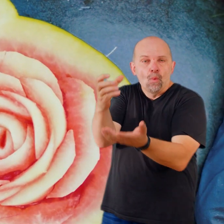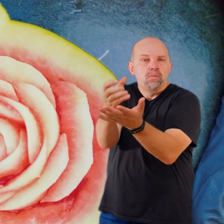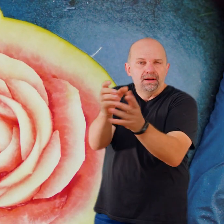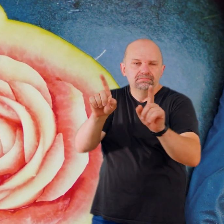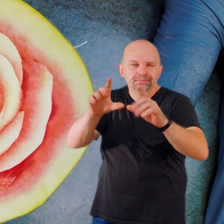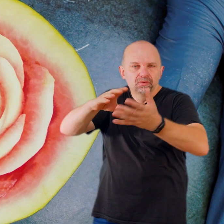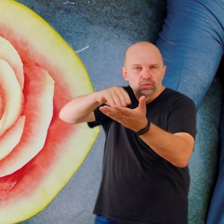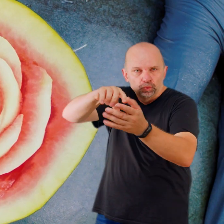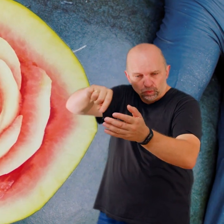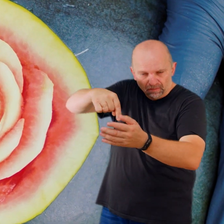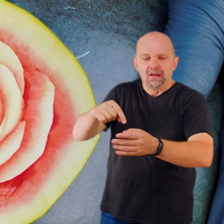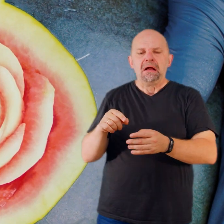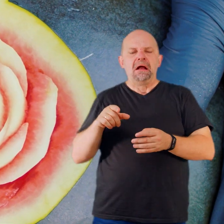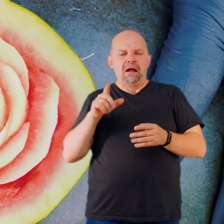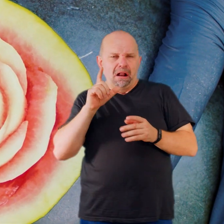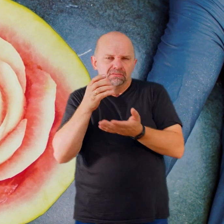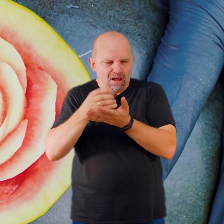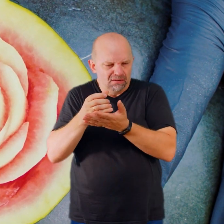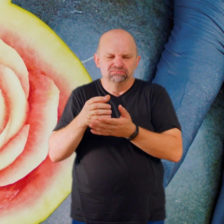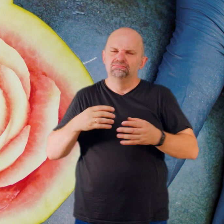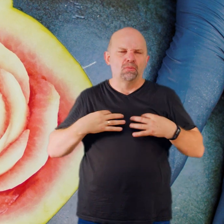I w tym miejscu robimy drugą różę.